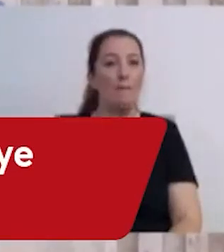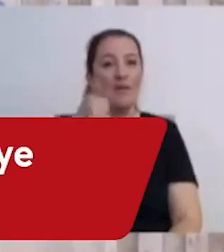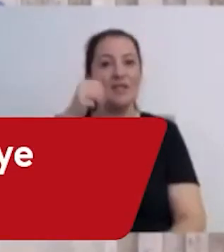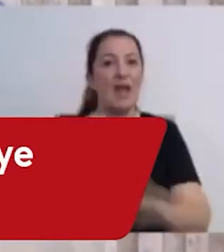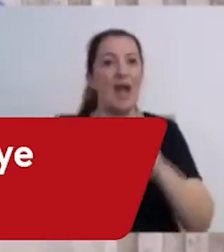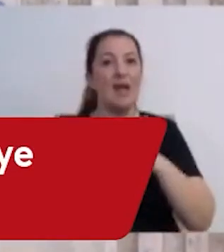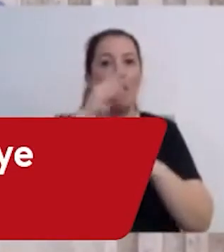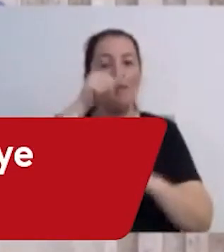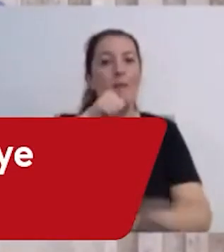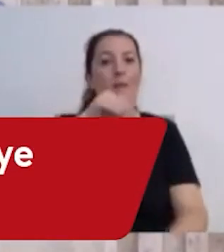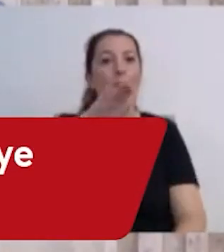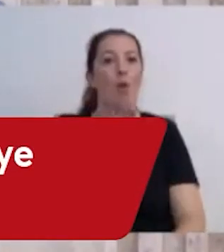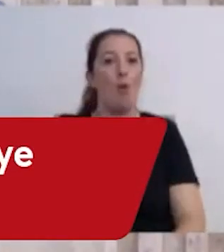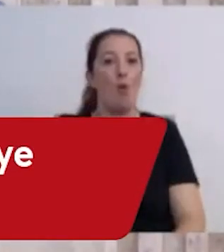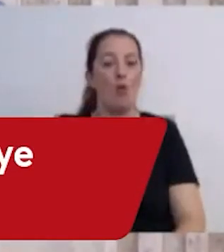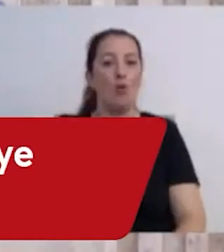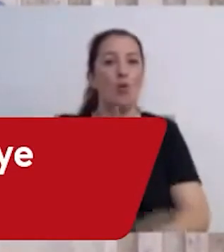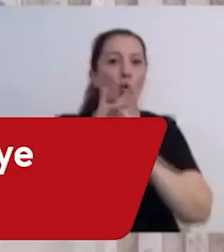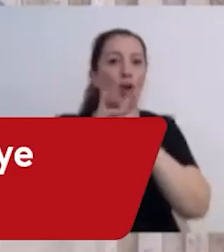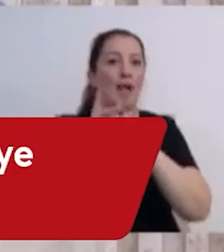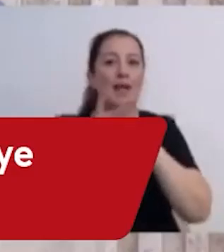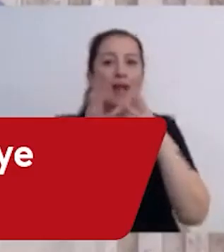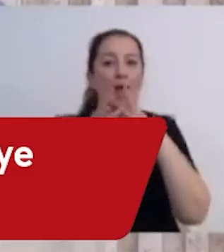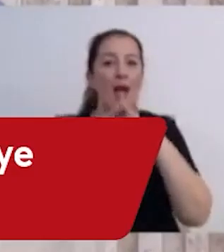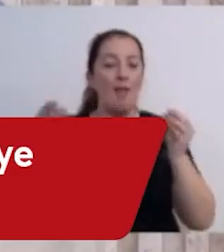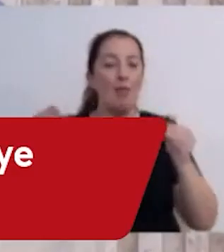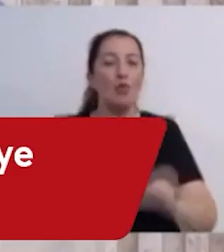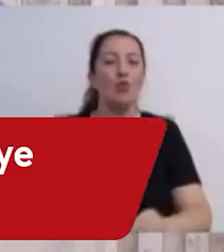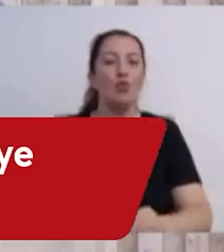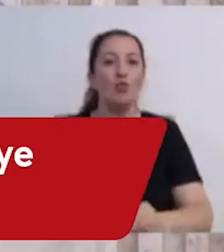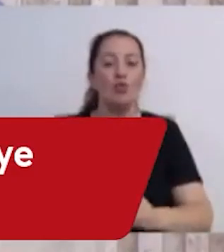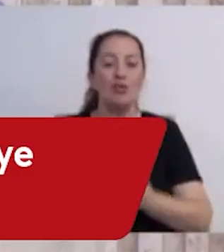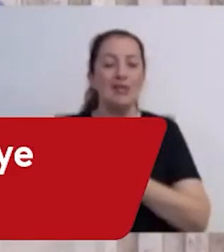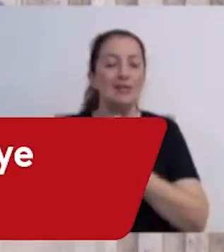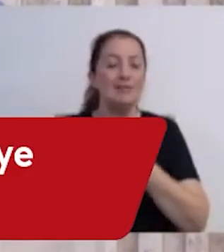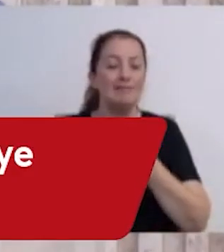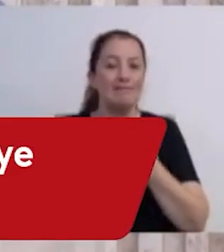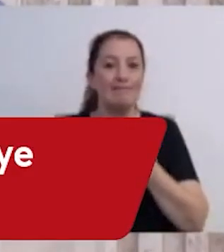Ekrem İmamoğlu ülkede kaybolan umudu yeşertmek için